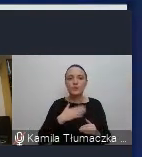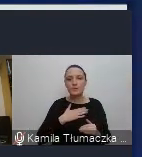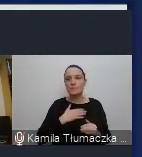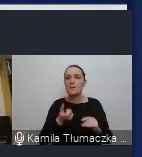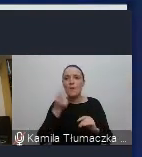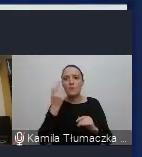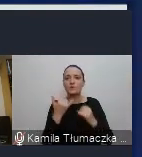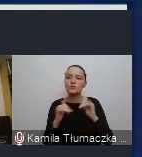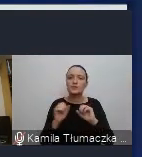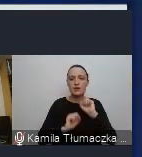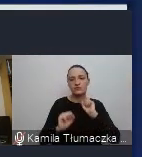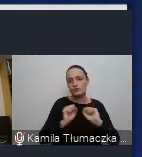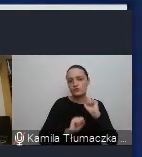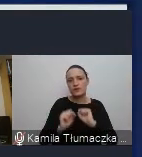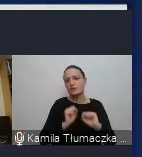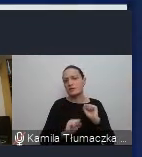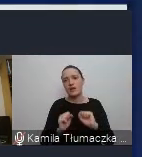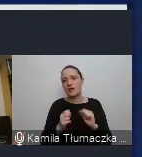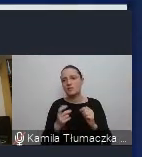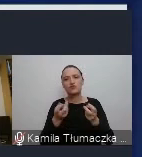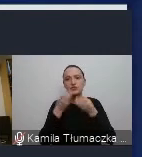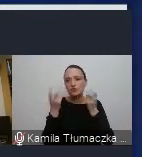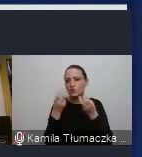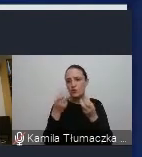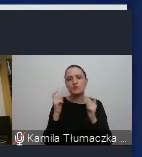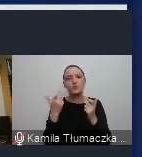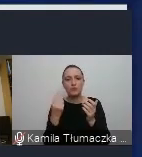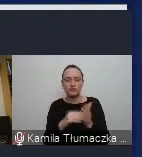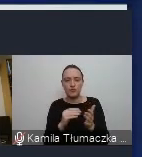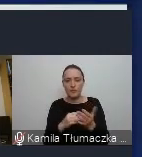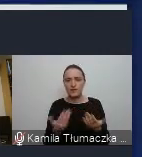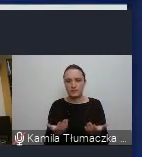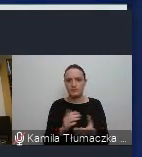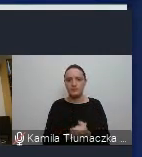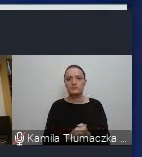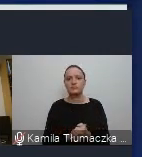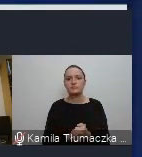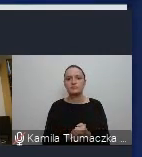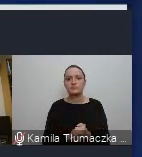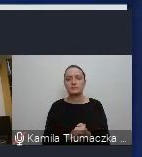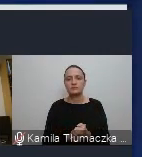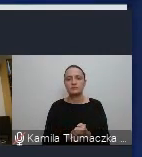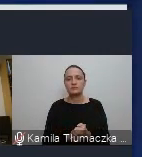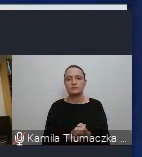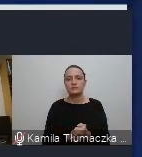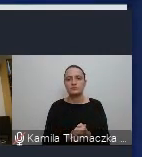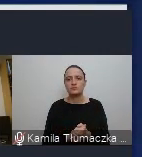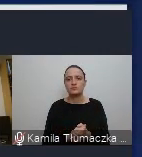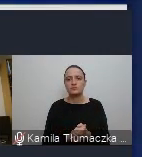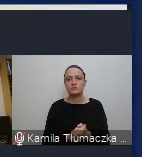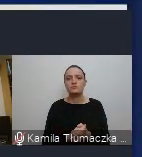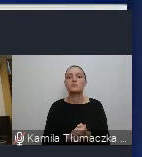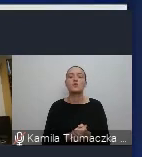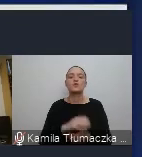pomysły na inne ćwiczenia i po prostu szukać tego, co nam potrzeba, tak? Dobrze. Teraz